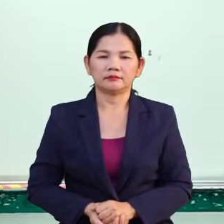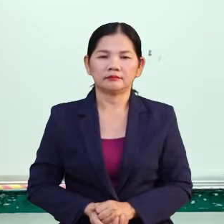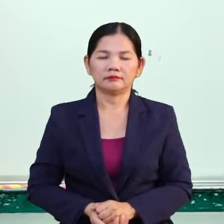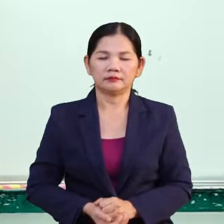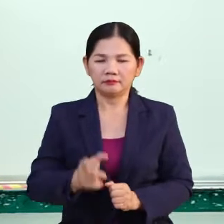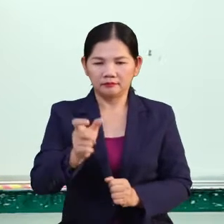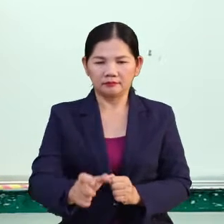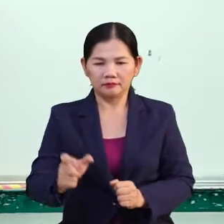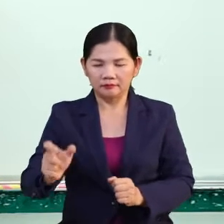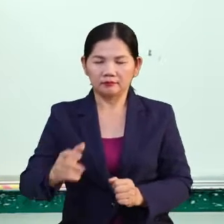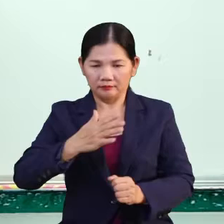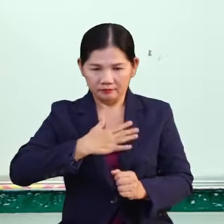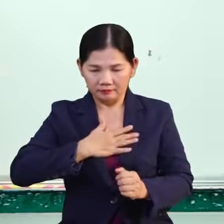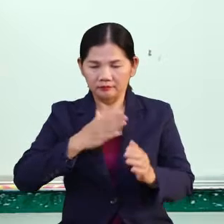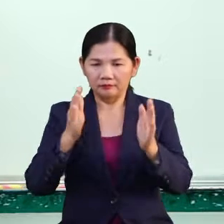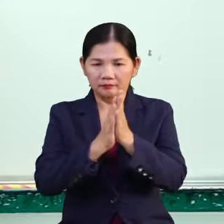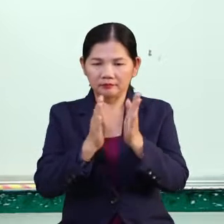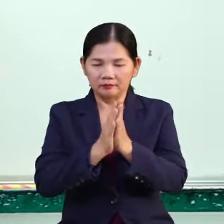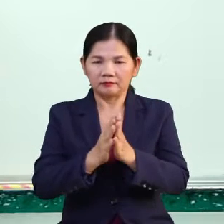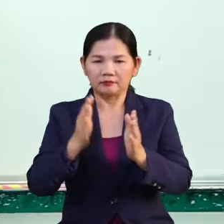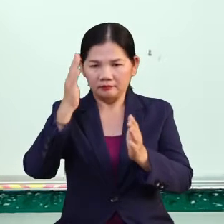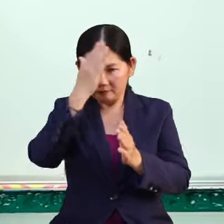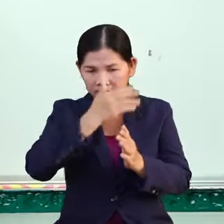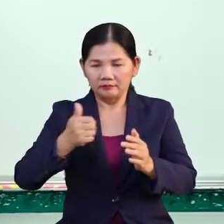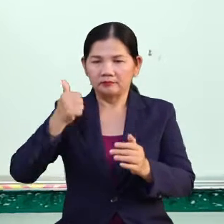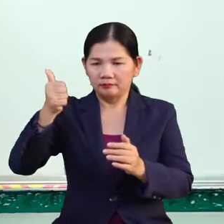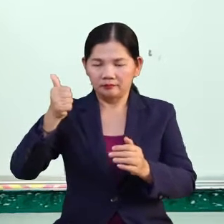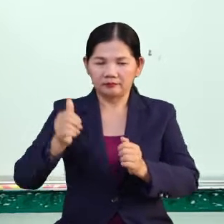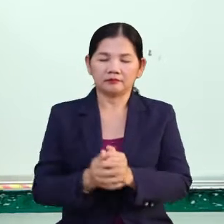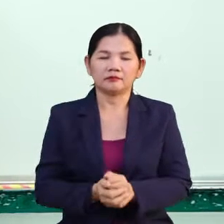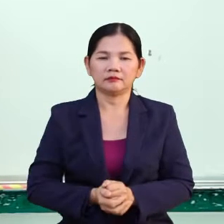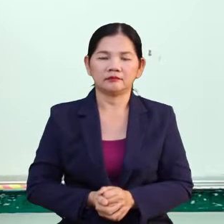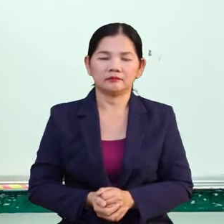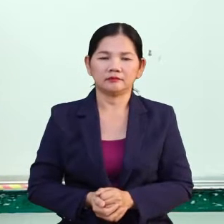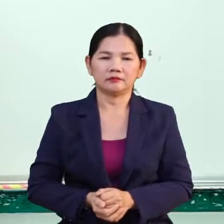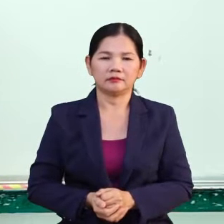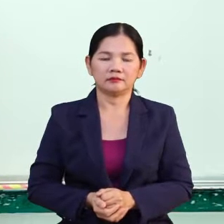មនុស្សដែលខ្ញុំស្ងាយសរសើរគឺ